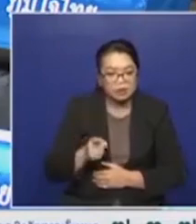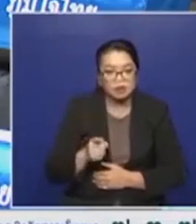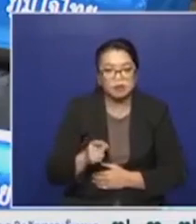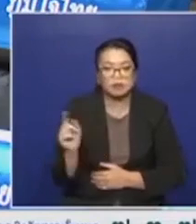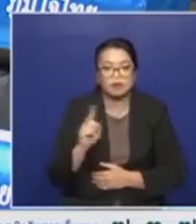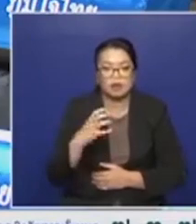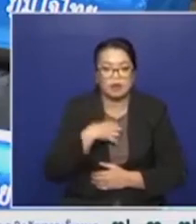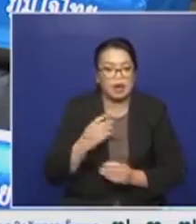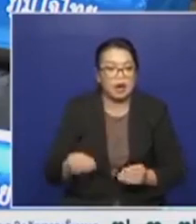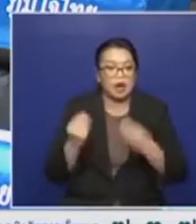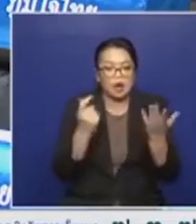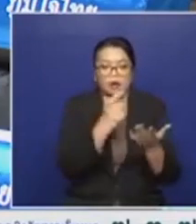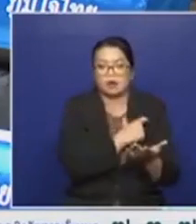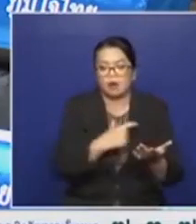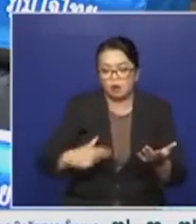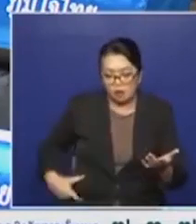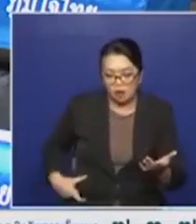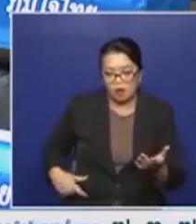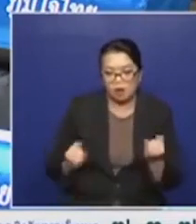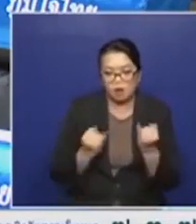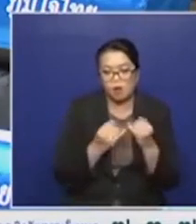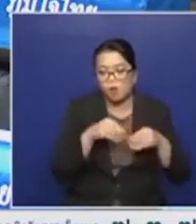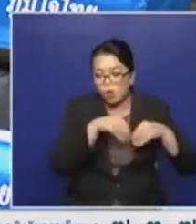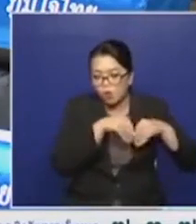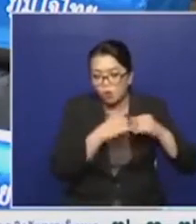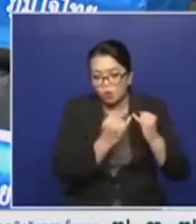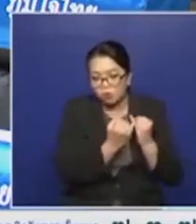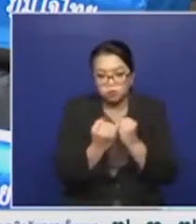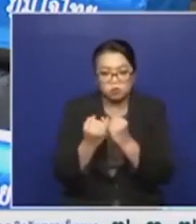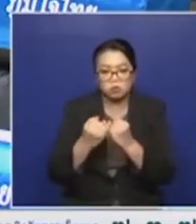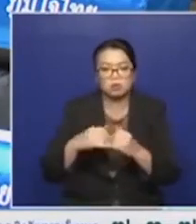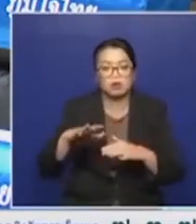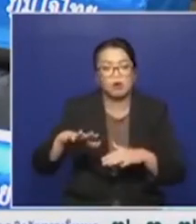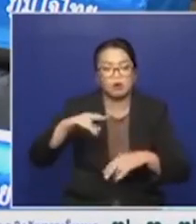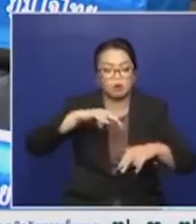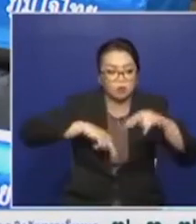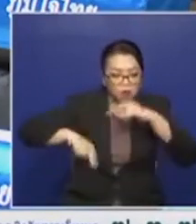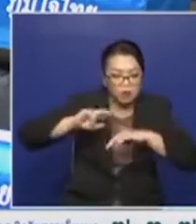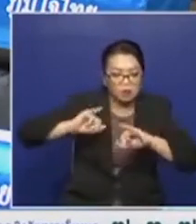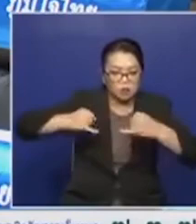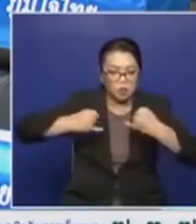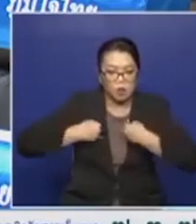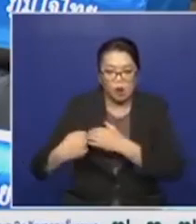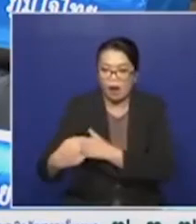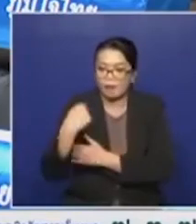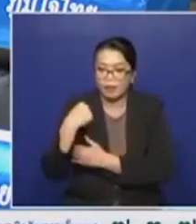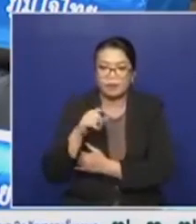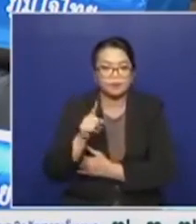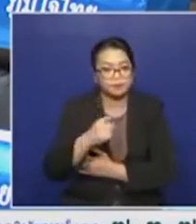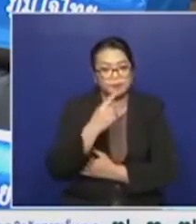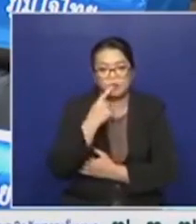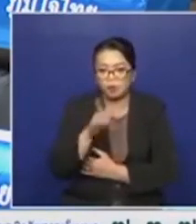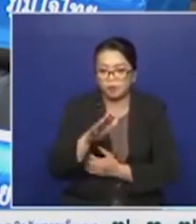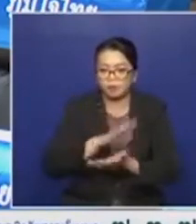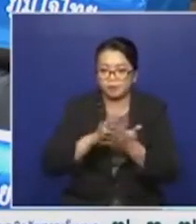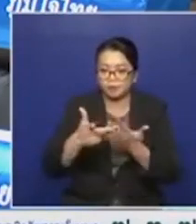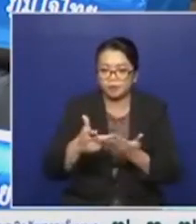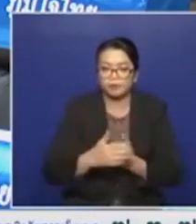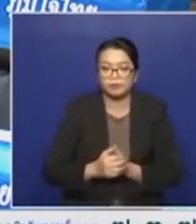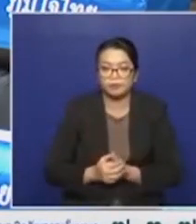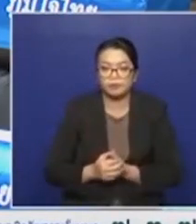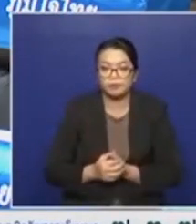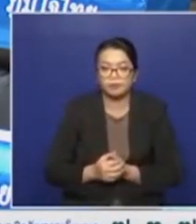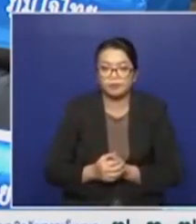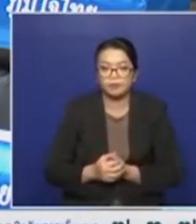สถาบันพระมหากษัตริย์อยู่เคียงข้างระบอบประชาธิปไตยมีประชาชนเป็นเจ้าของอำนาจผสมเผยเปิดไม่ค่อยคุยกับแฟนนะครับ